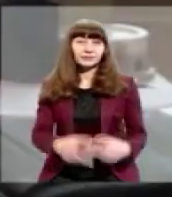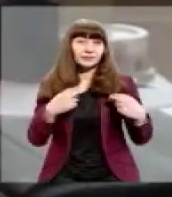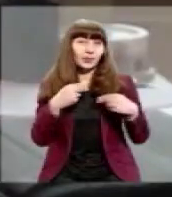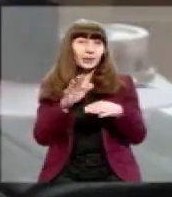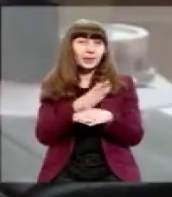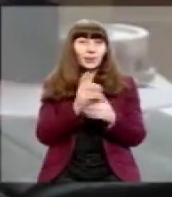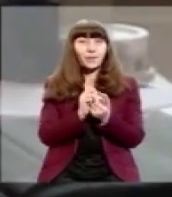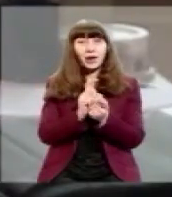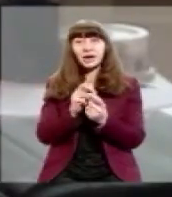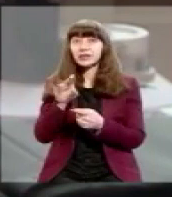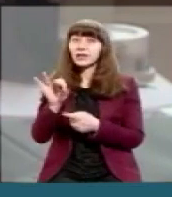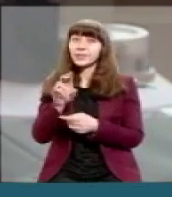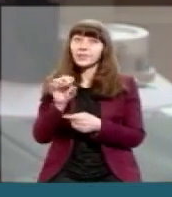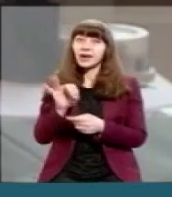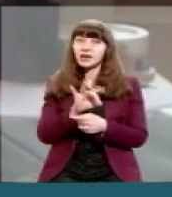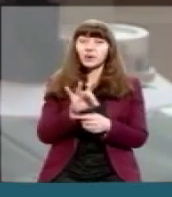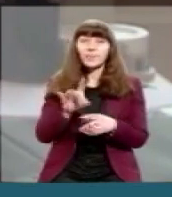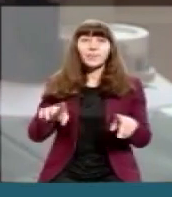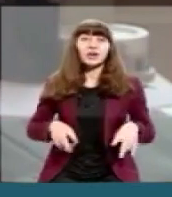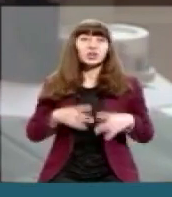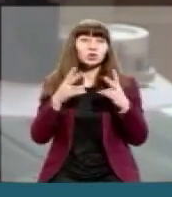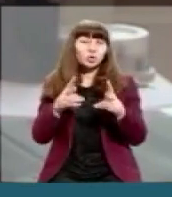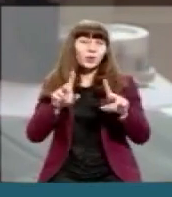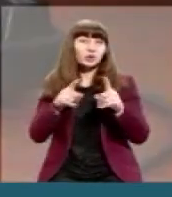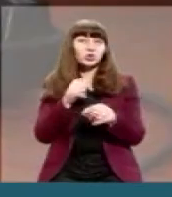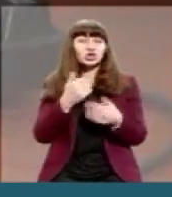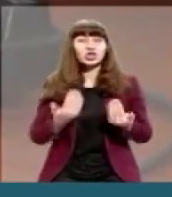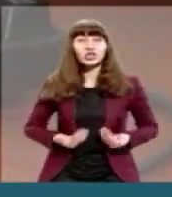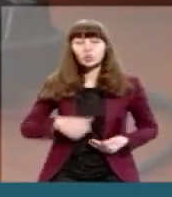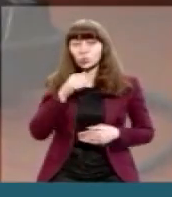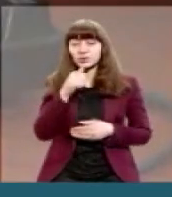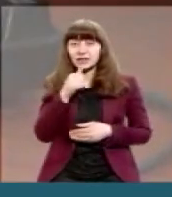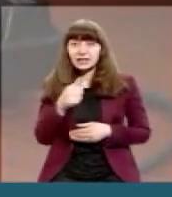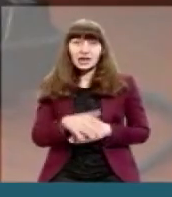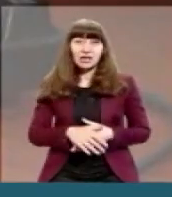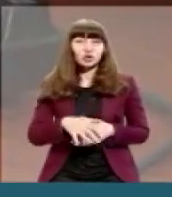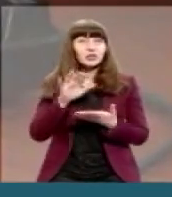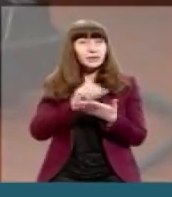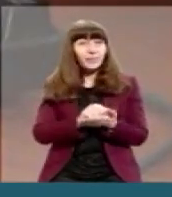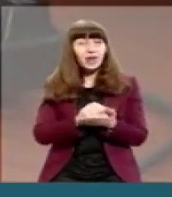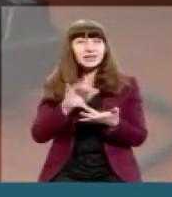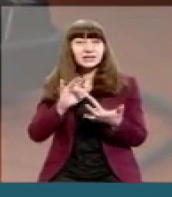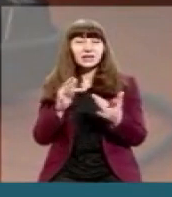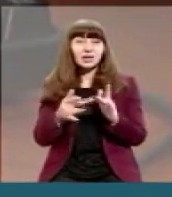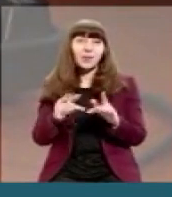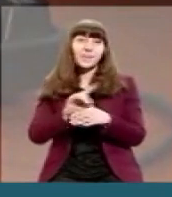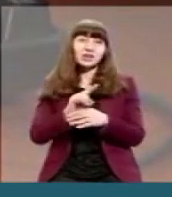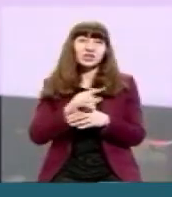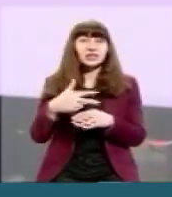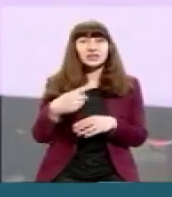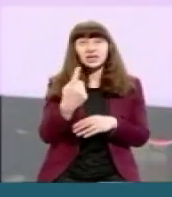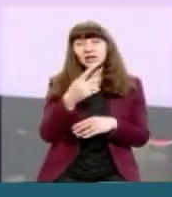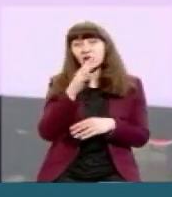Сотрудниками отдела по борьбе с киберпреступностью задержан уроженец Костаная, который занимался интернет-мошенничеством. 31-летний мужчина